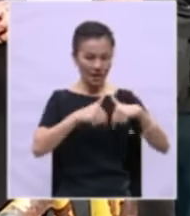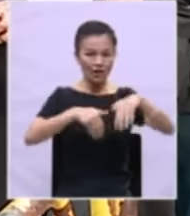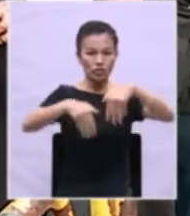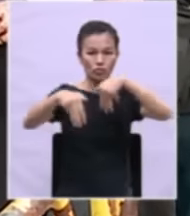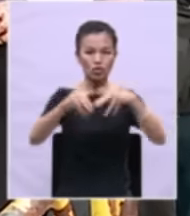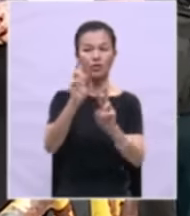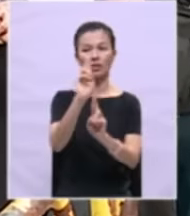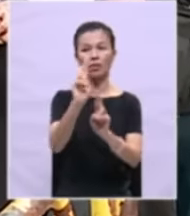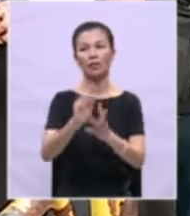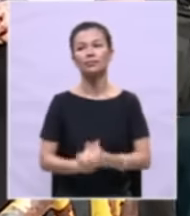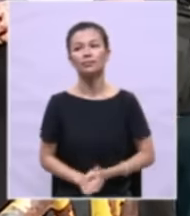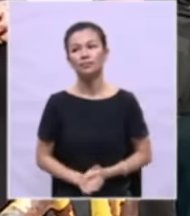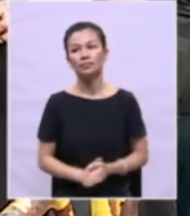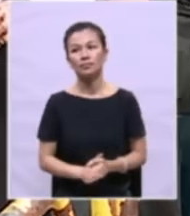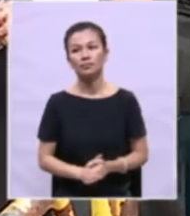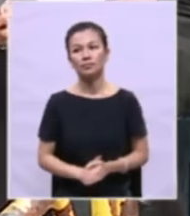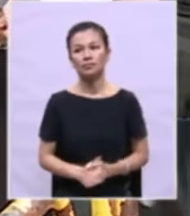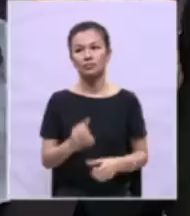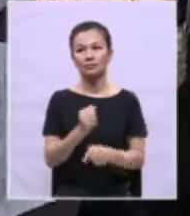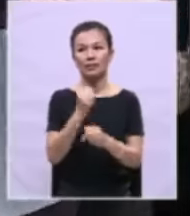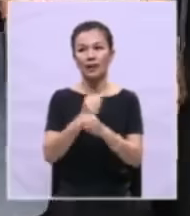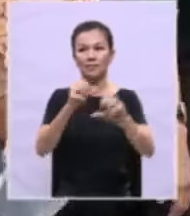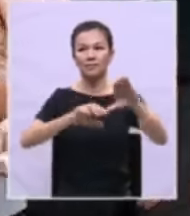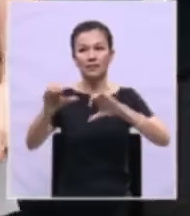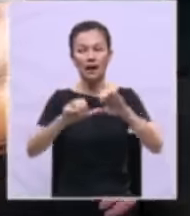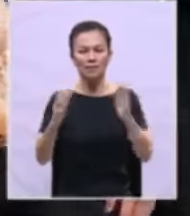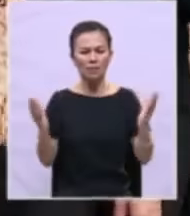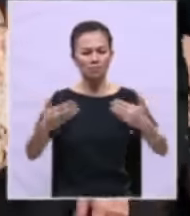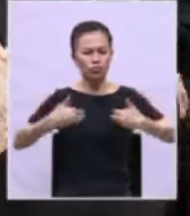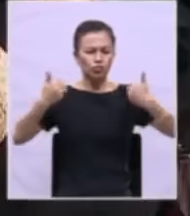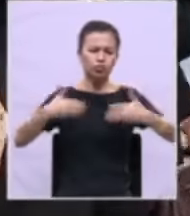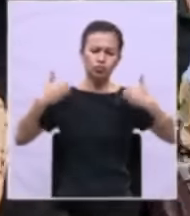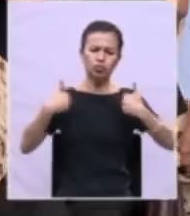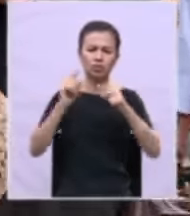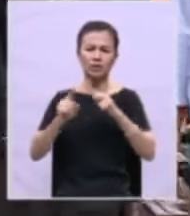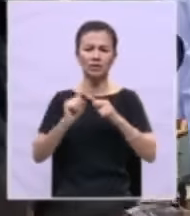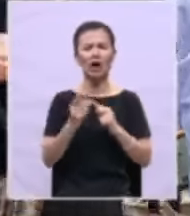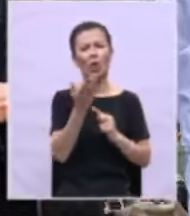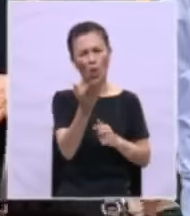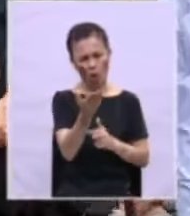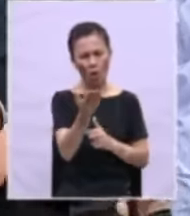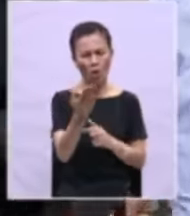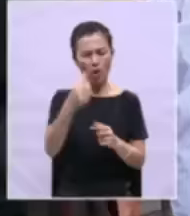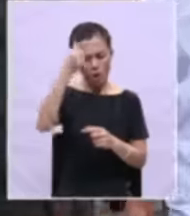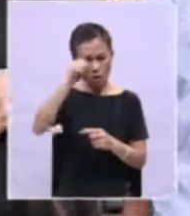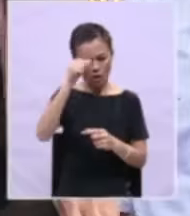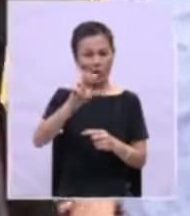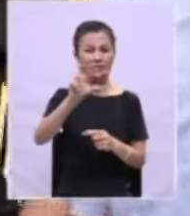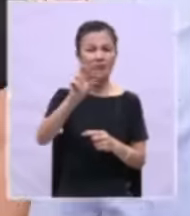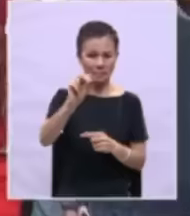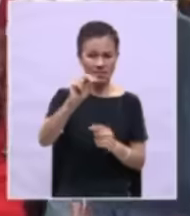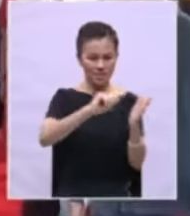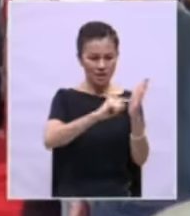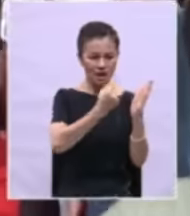ะสำหรับเรื่องการจัดงานรื่นเริงบันเทิงในช่วงนี้นายกรัฐมนตรีขอค่ะว่าในช่วง30วันแรกนับจ